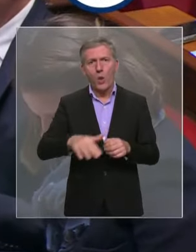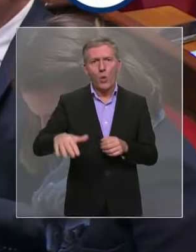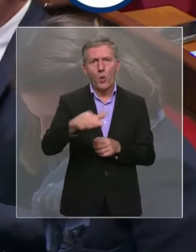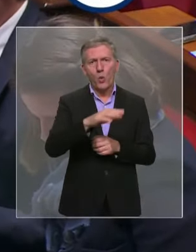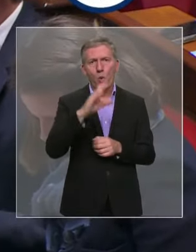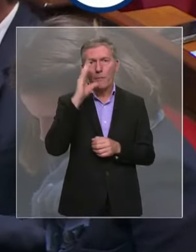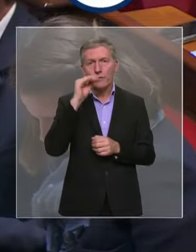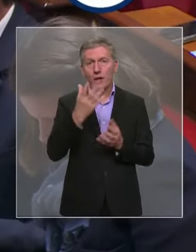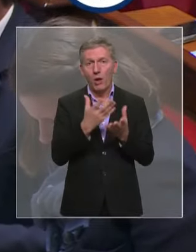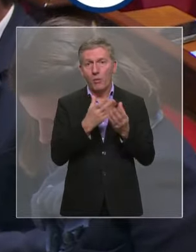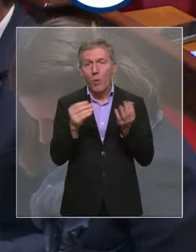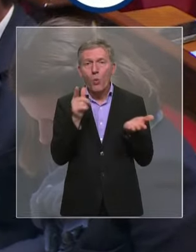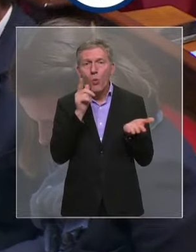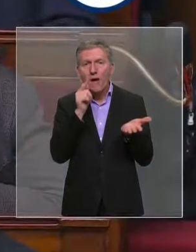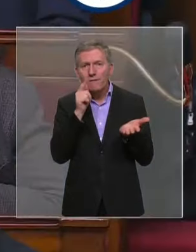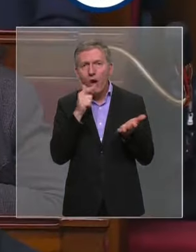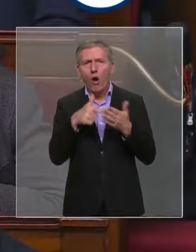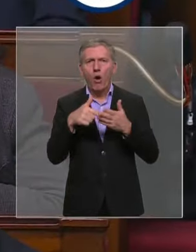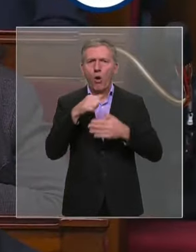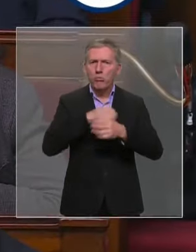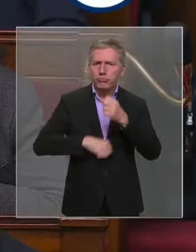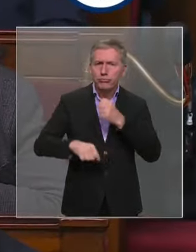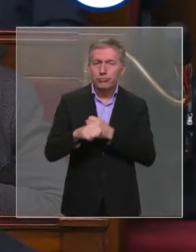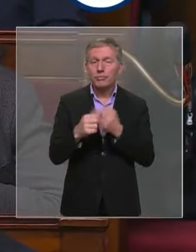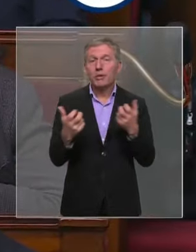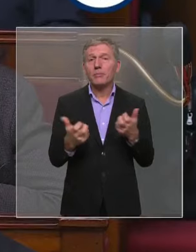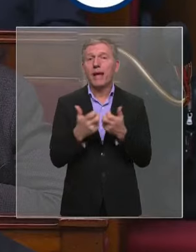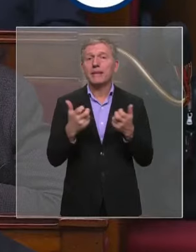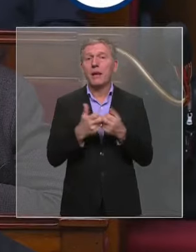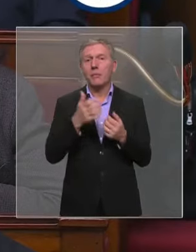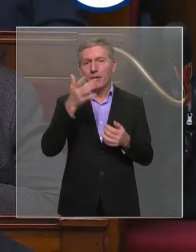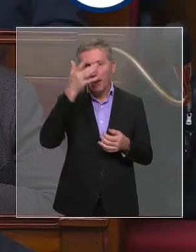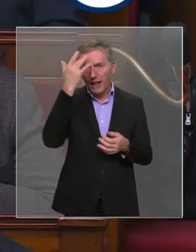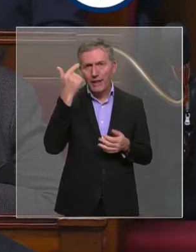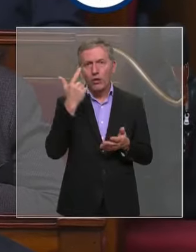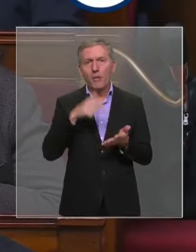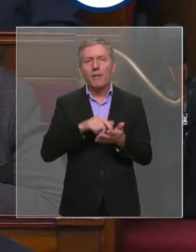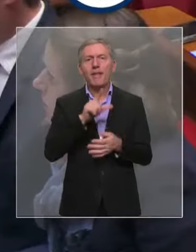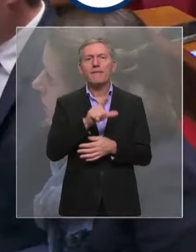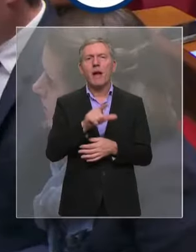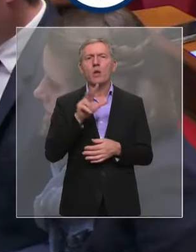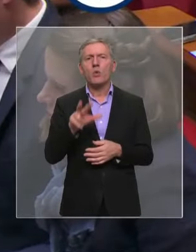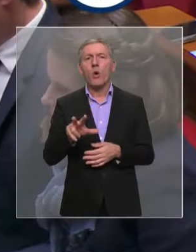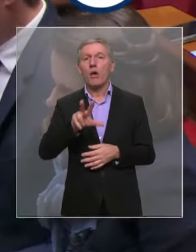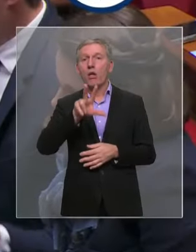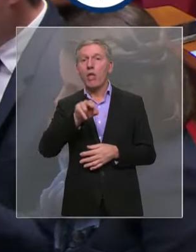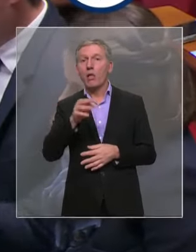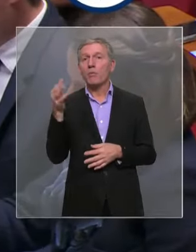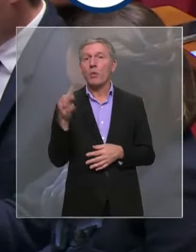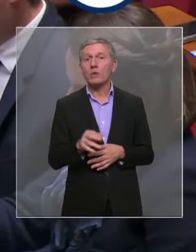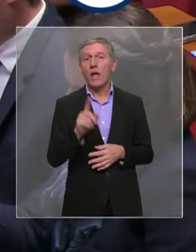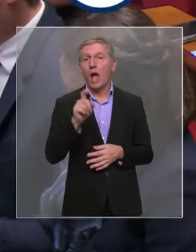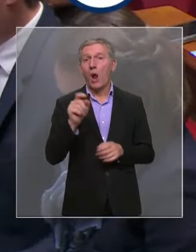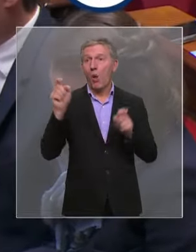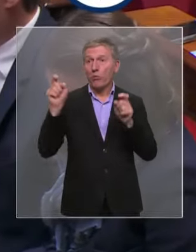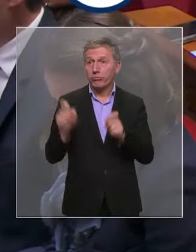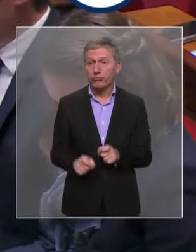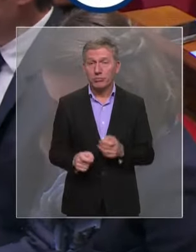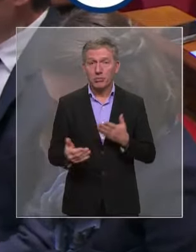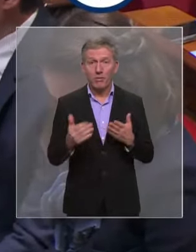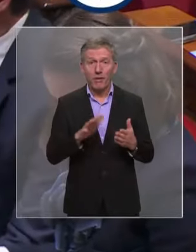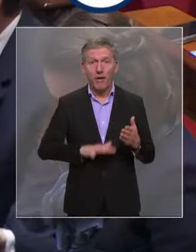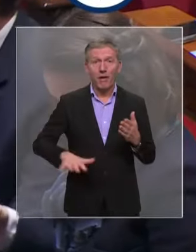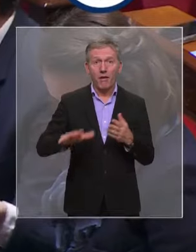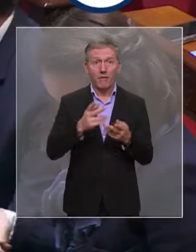qu'il y a eu énormément d'efforts et de mobilisation. Et par exemple, pendant l'été 2023, c'est 30% de consommation d'eau en moins sur le territoire